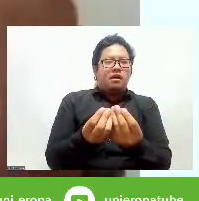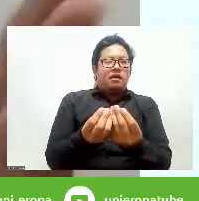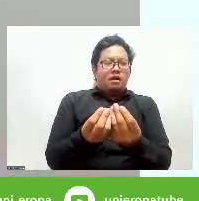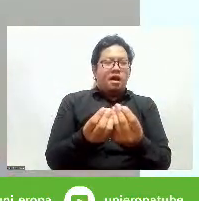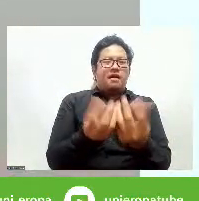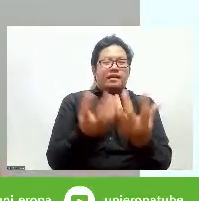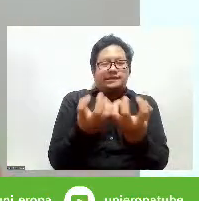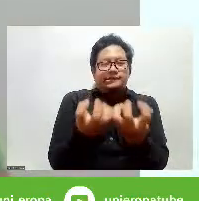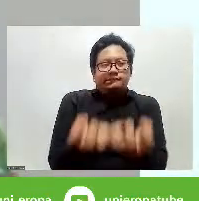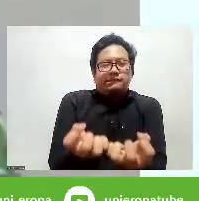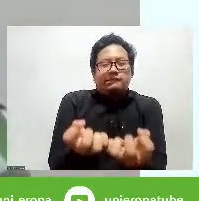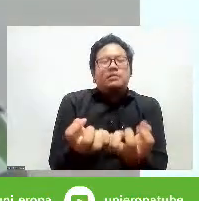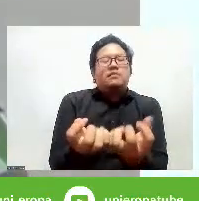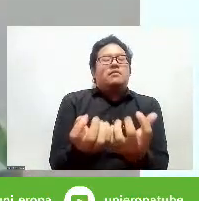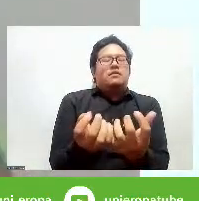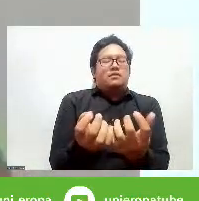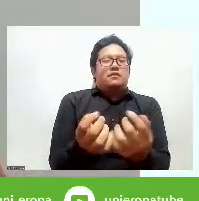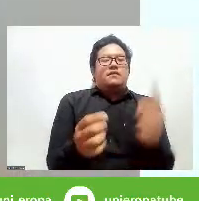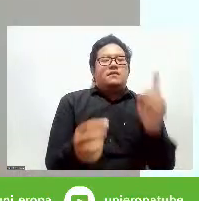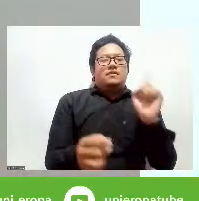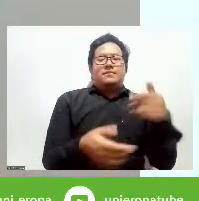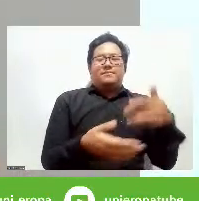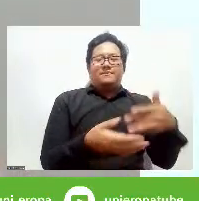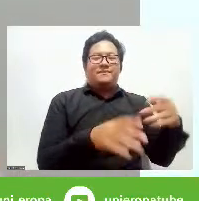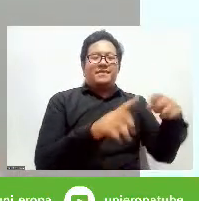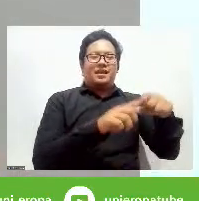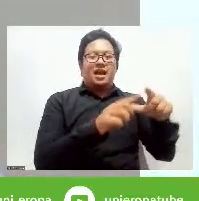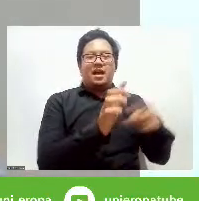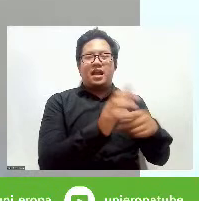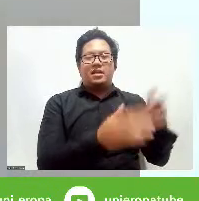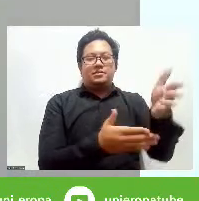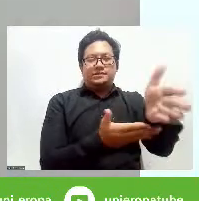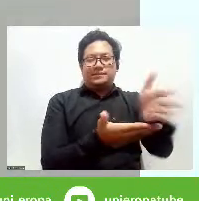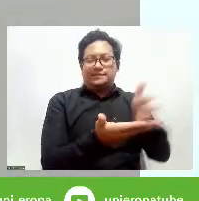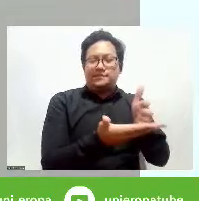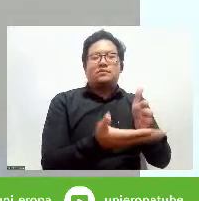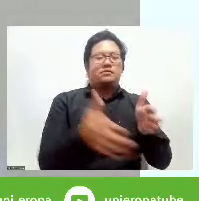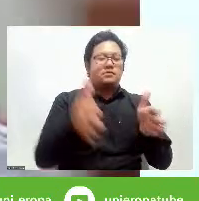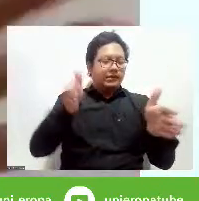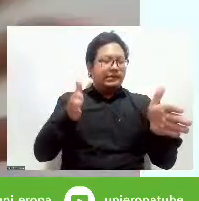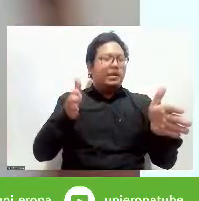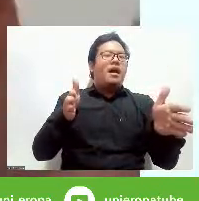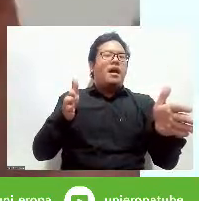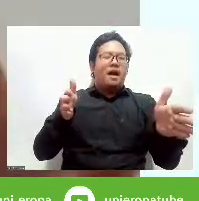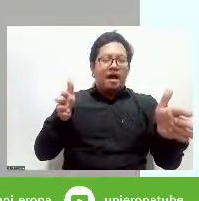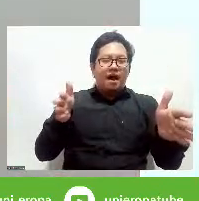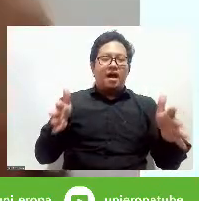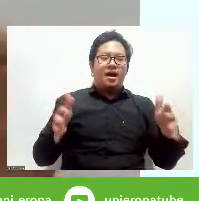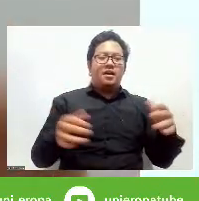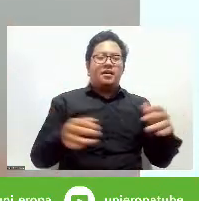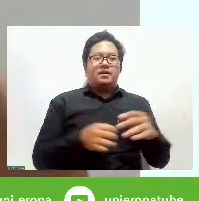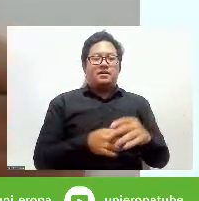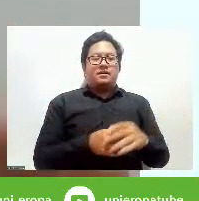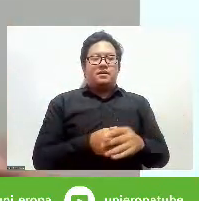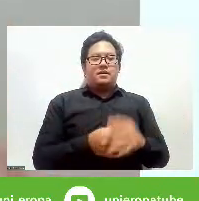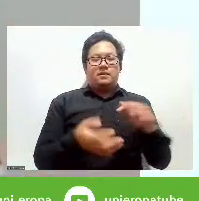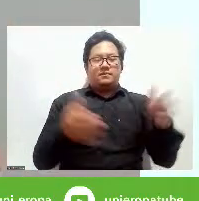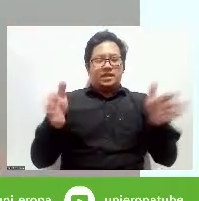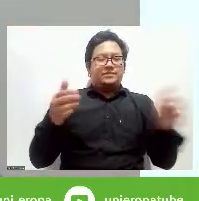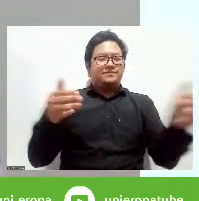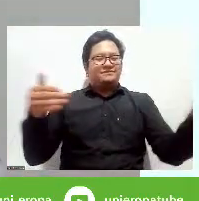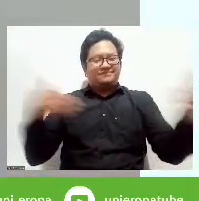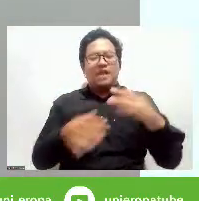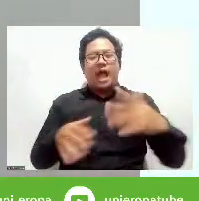sekat-sekat kanal dibangun brg dan mitra itu bisa menahan air tidak bisa keluar sehingga musim